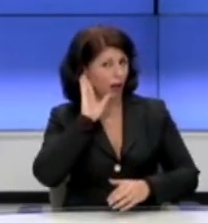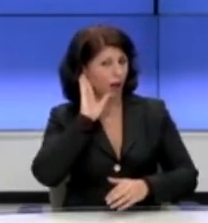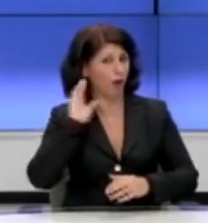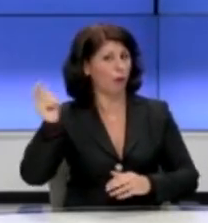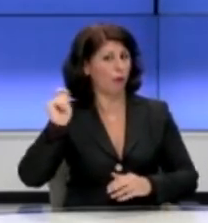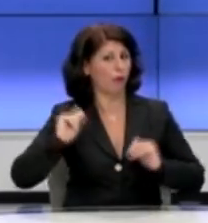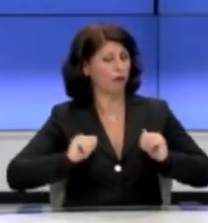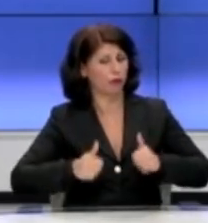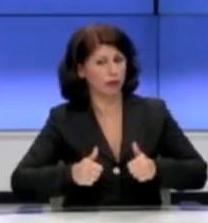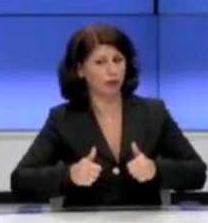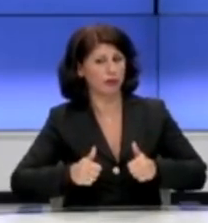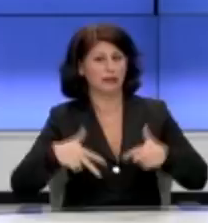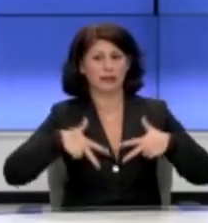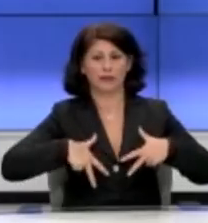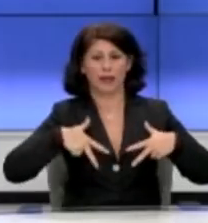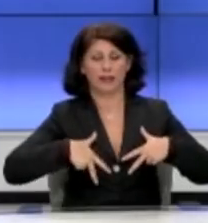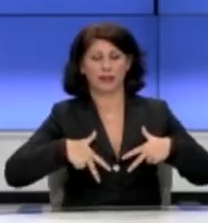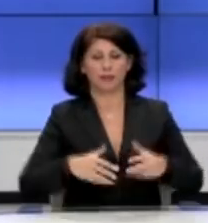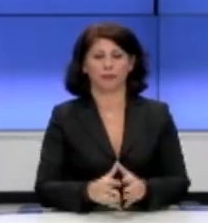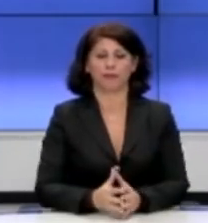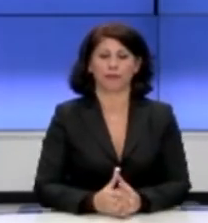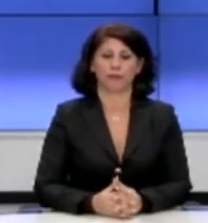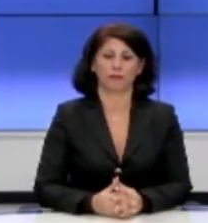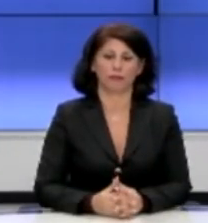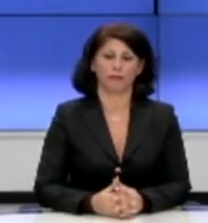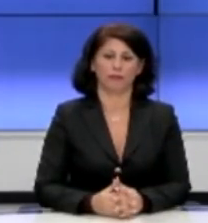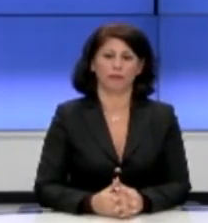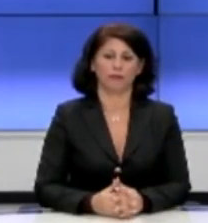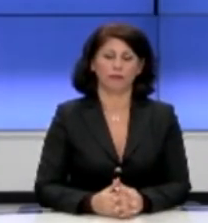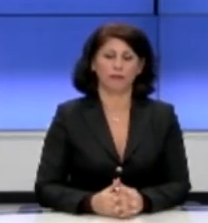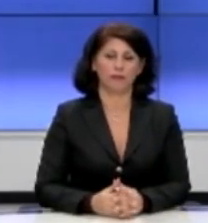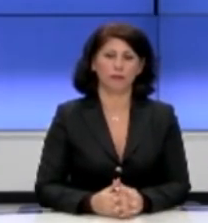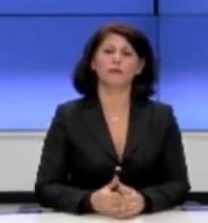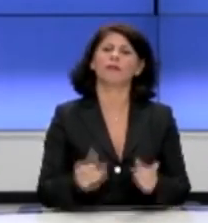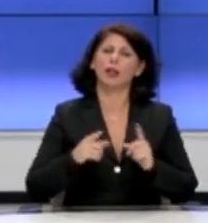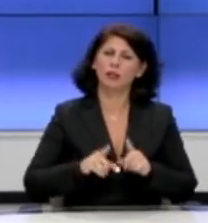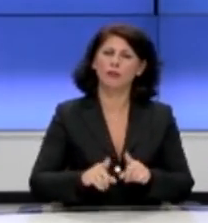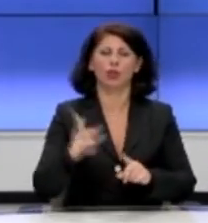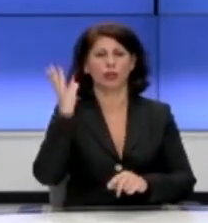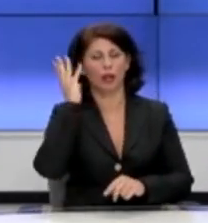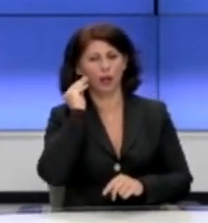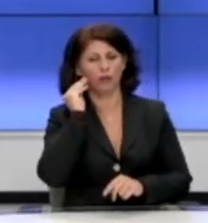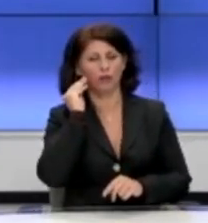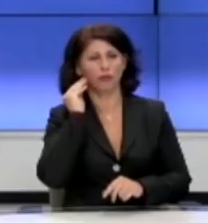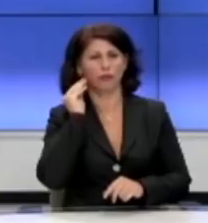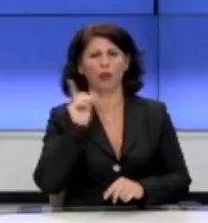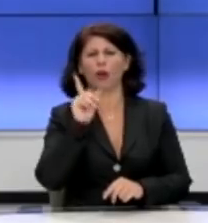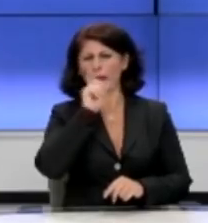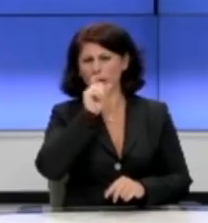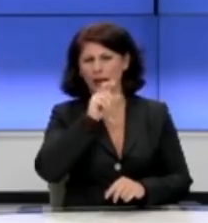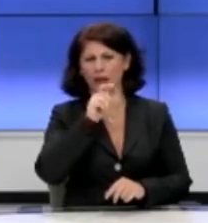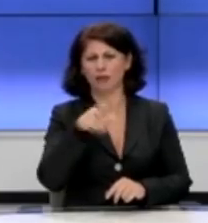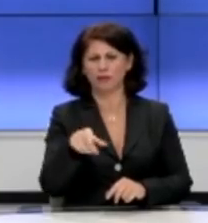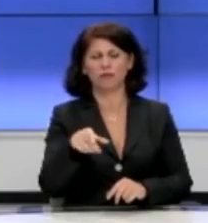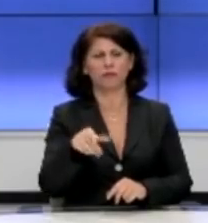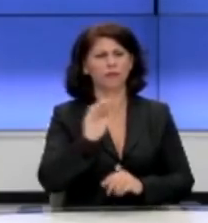πολιτική βούληση της κυβέρνησης και ταυτόχρονα ακούνε και τα διάφορα, όχι μόνο παπαγαλάκια